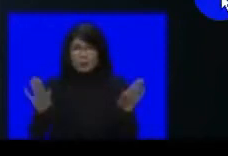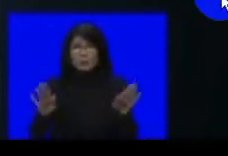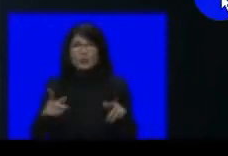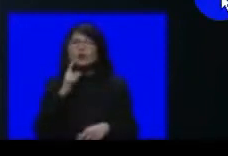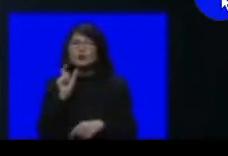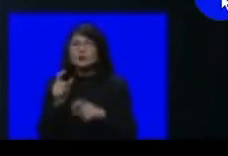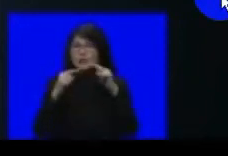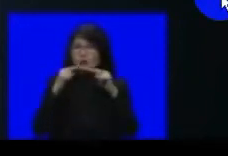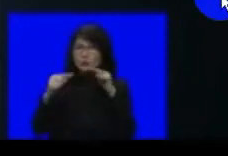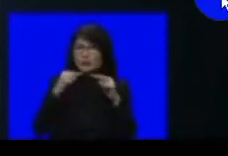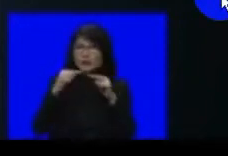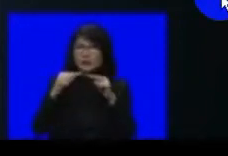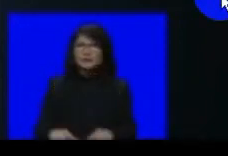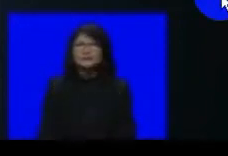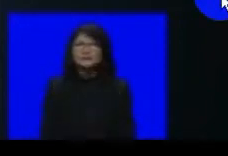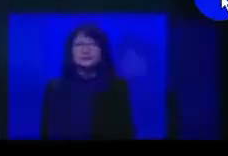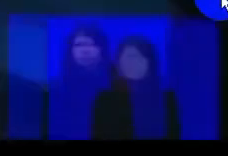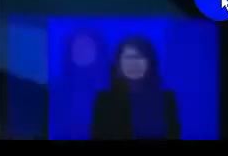hal ini. Terima kasih.